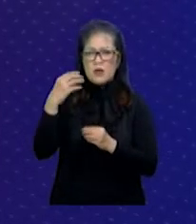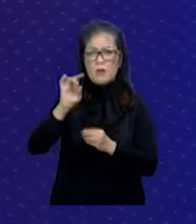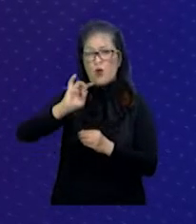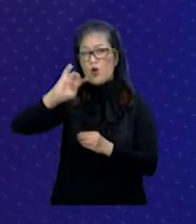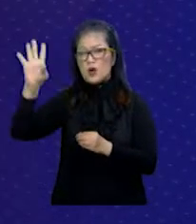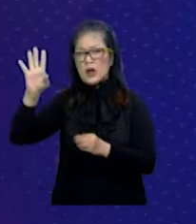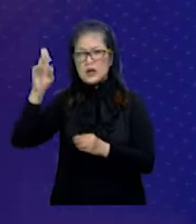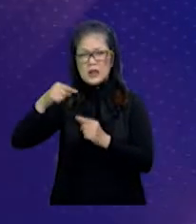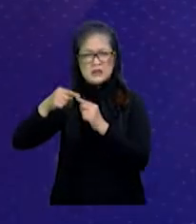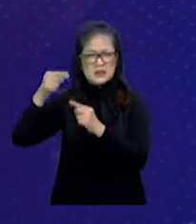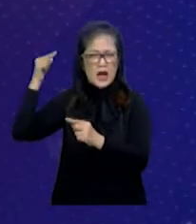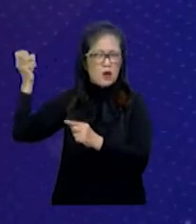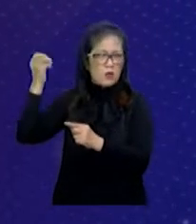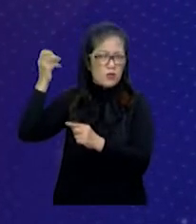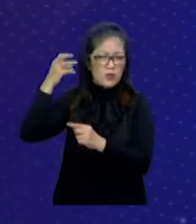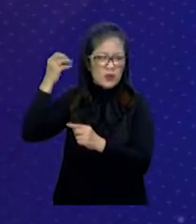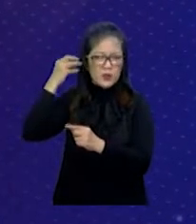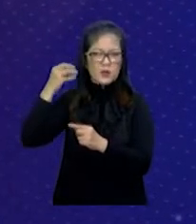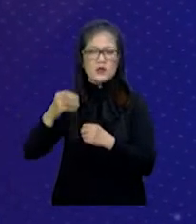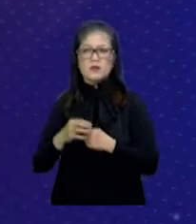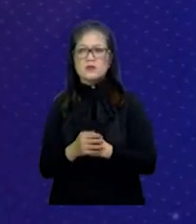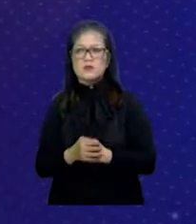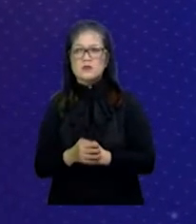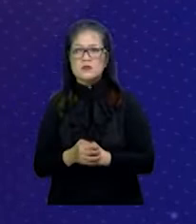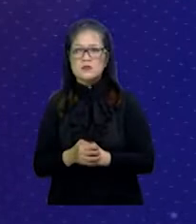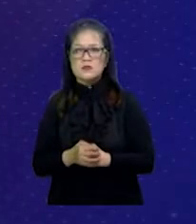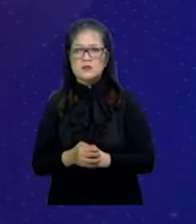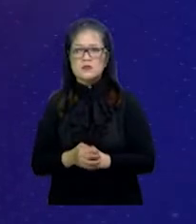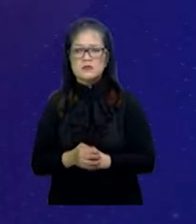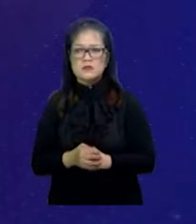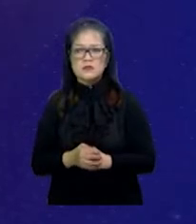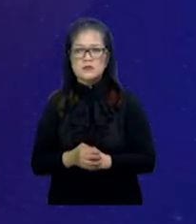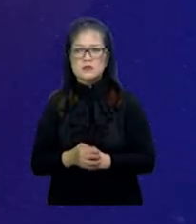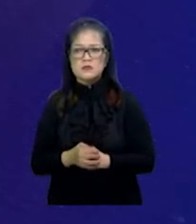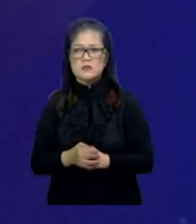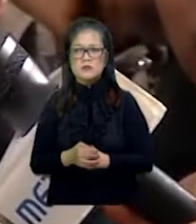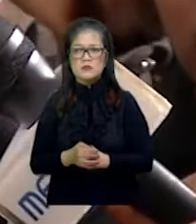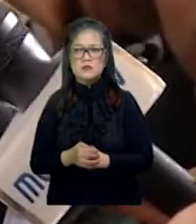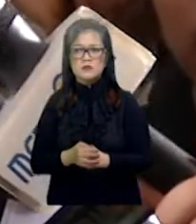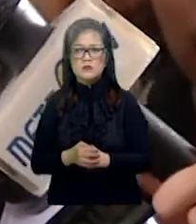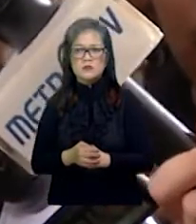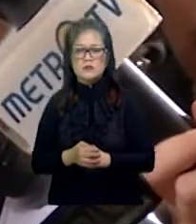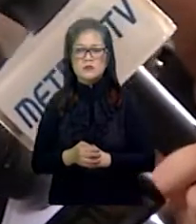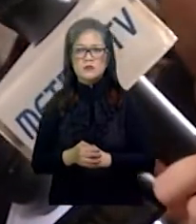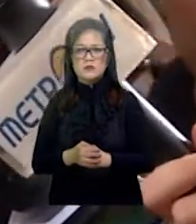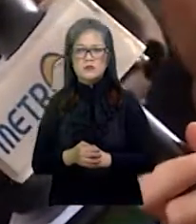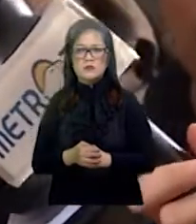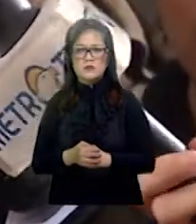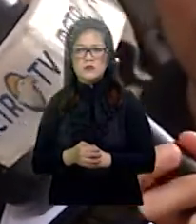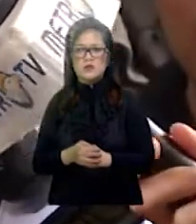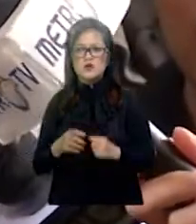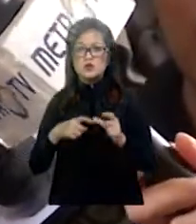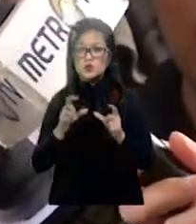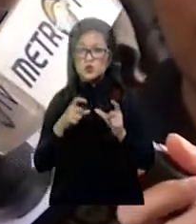oleh orang lain dari jarak jauh bertengkar bahwa keterangannya kita